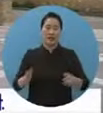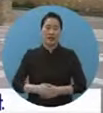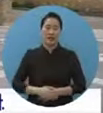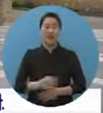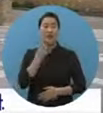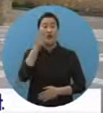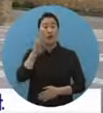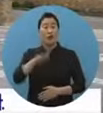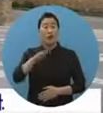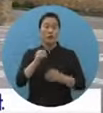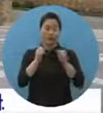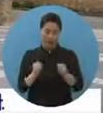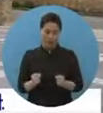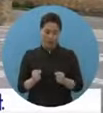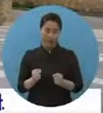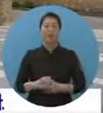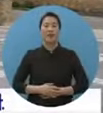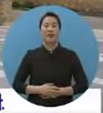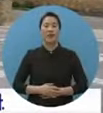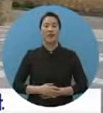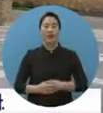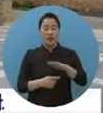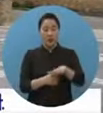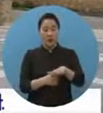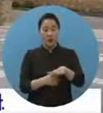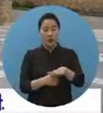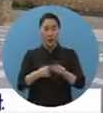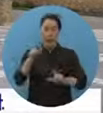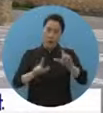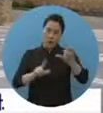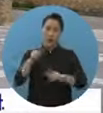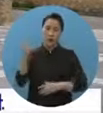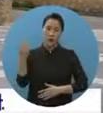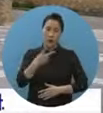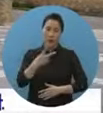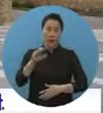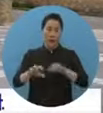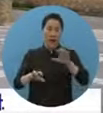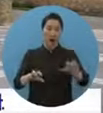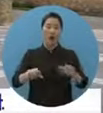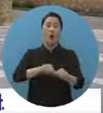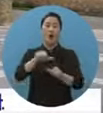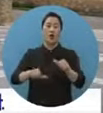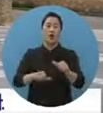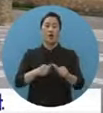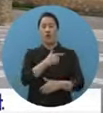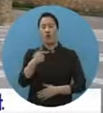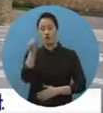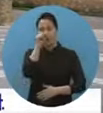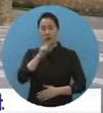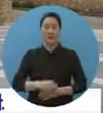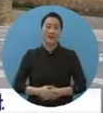두달 거의 다 되가는데 너무나 시골에 정치 라든가 이구리 마을 환경적인 부분이 너무나